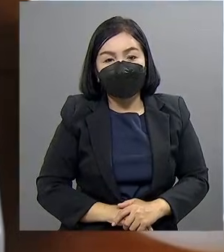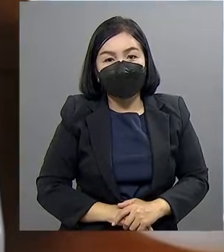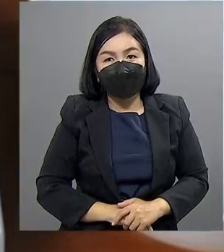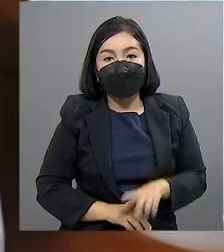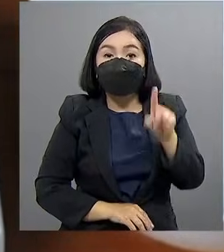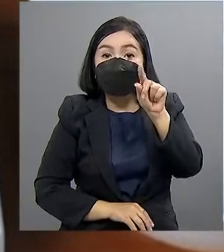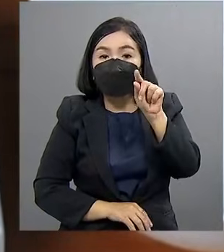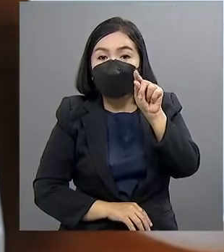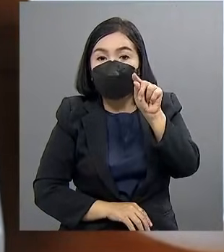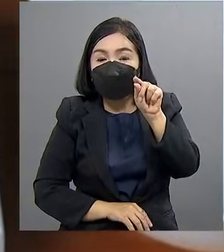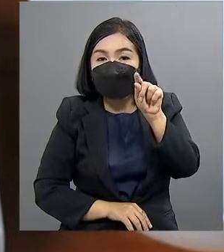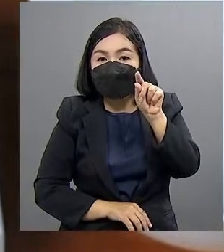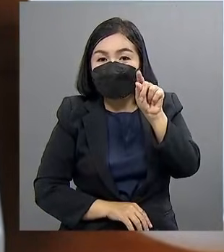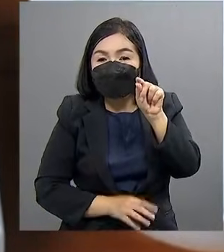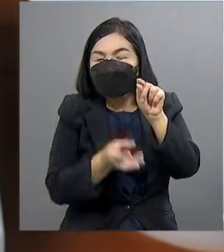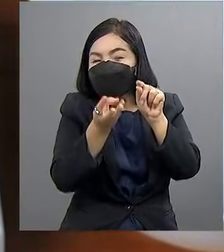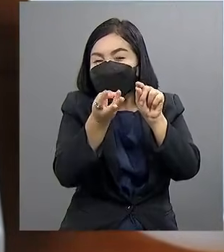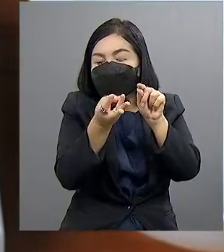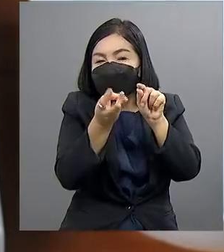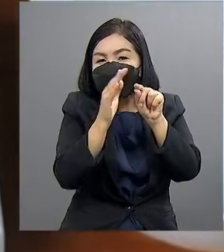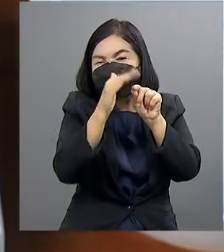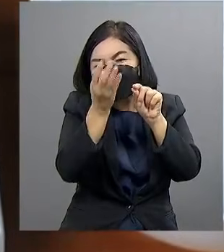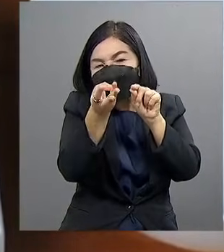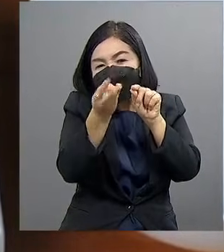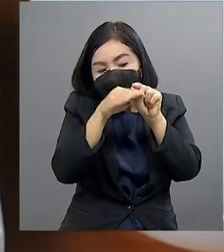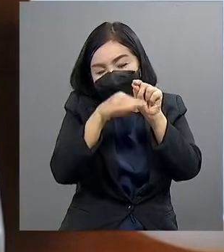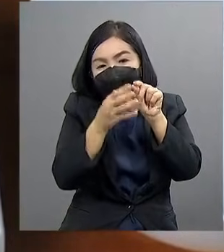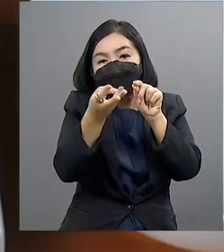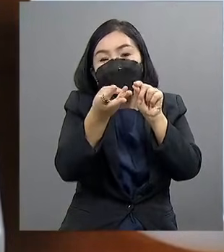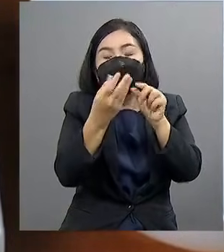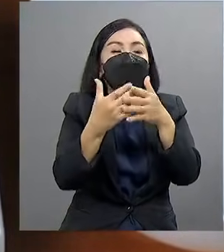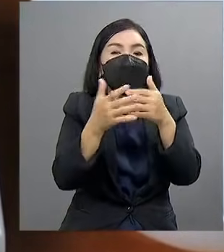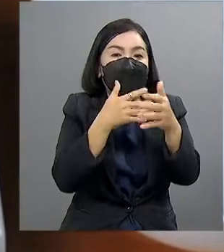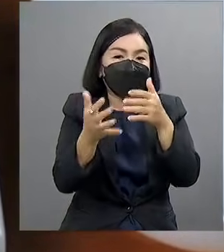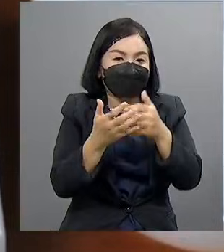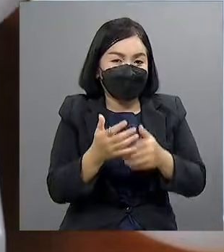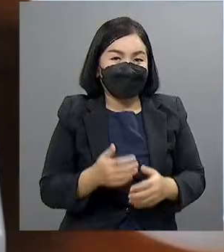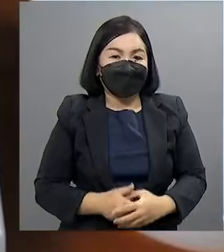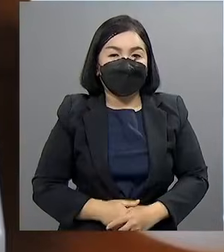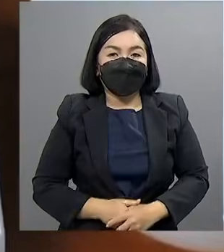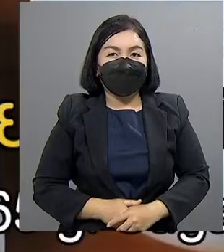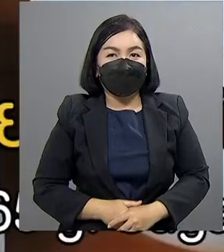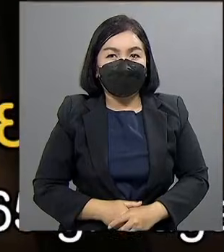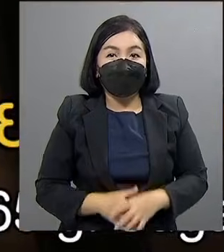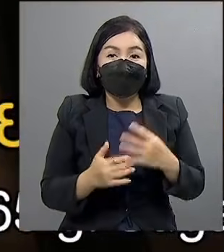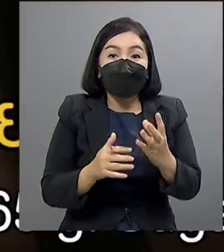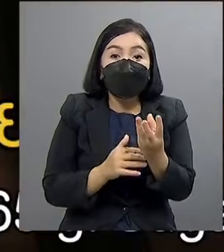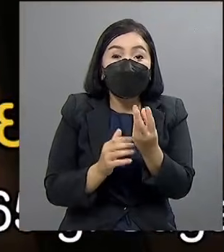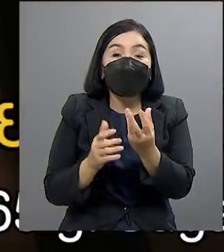ขาดนิดหน่อยเกินนิดหน่อยได้ไม่เป็นไรนะครับเสร็จแล้วนะครับเราก็นำมาคลุกกับน้ำตาลทราย